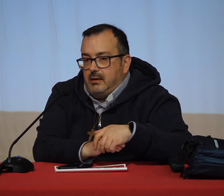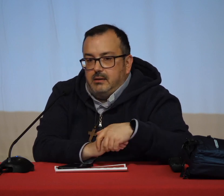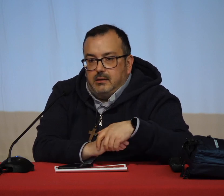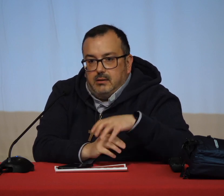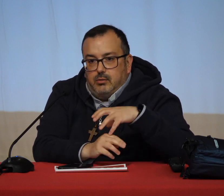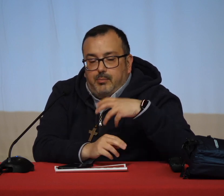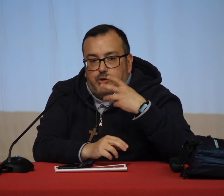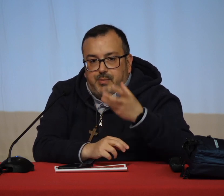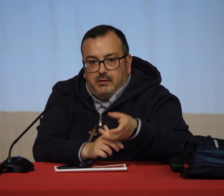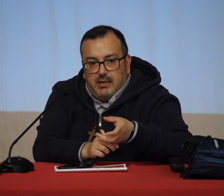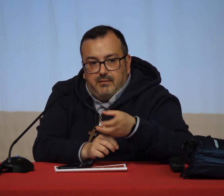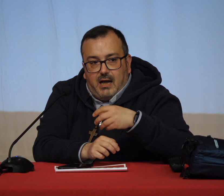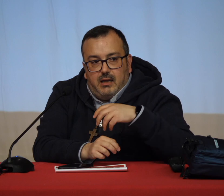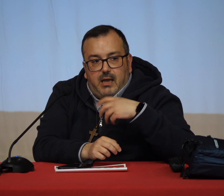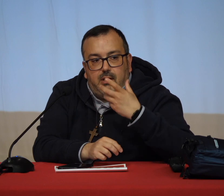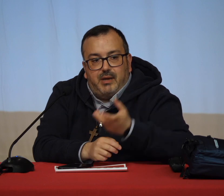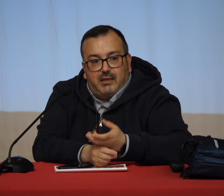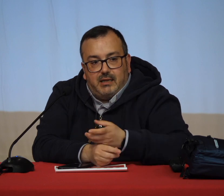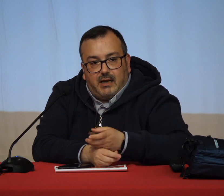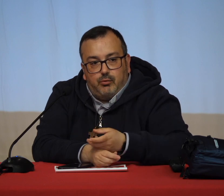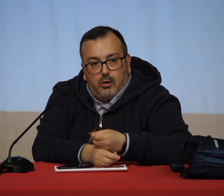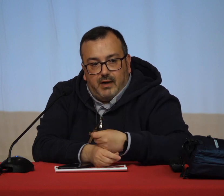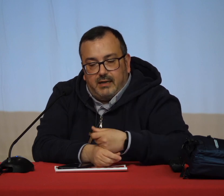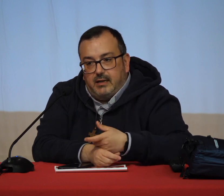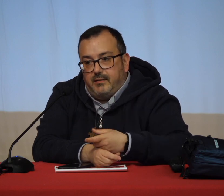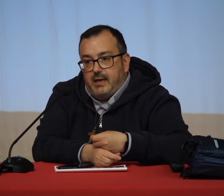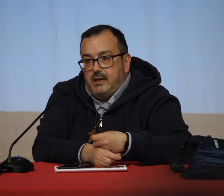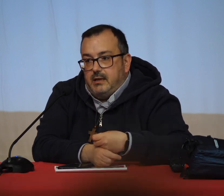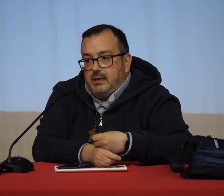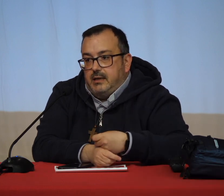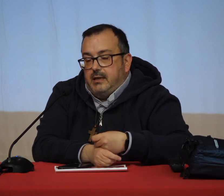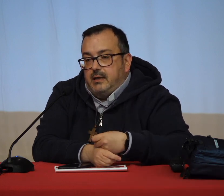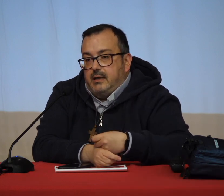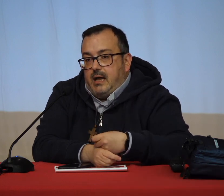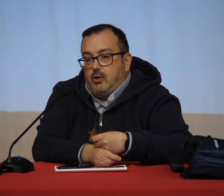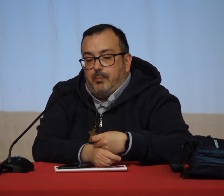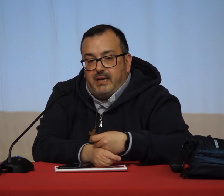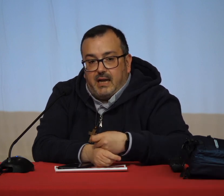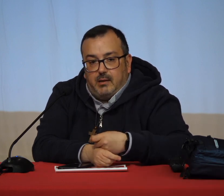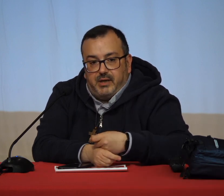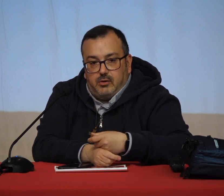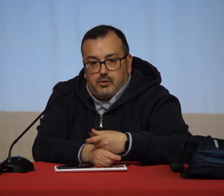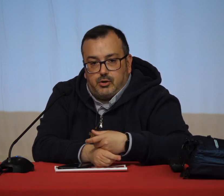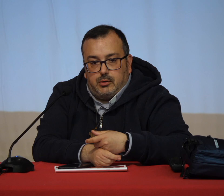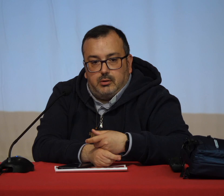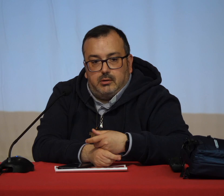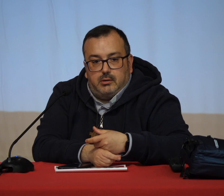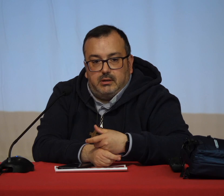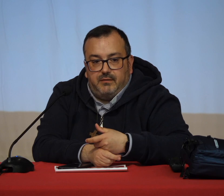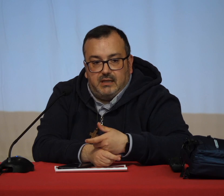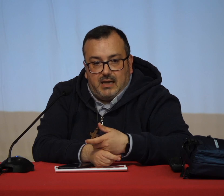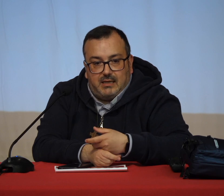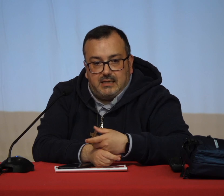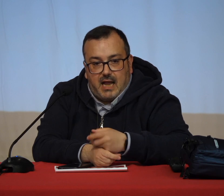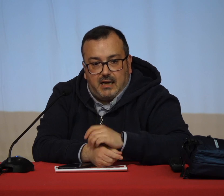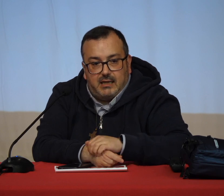ma una prospettiva e una mentalità nuova che deve accompagnare il percorso